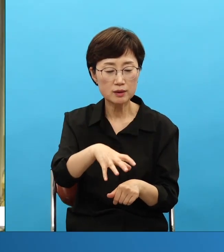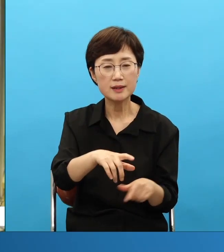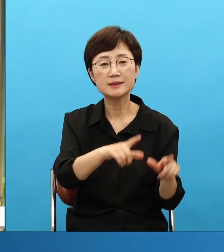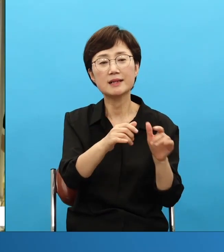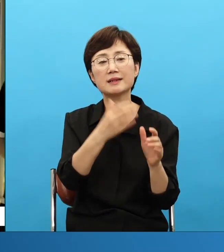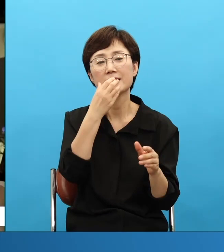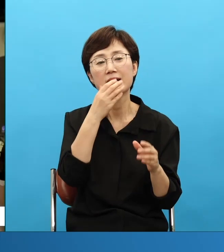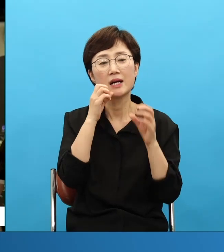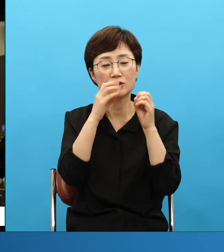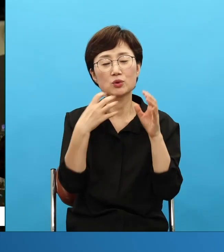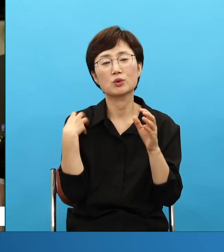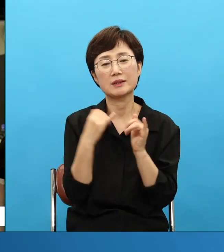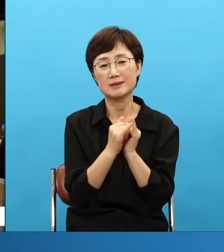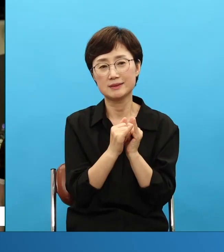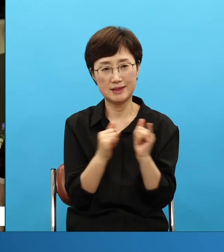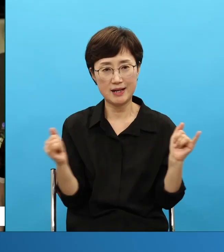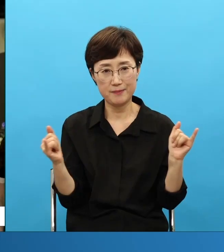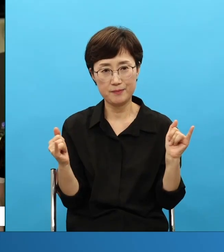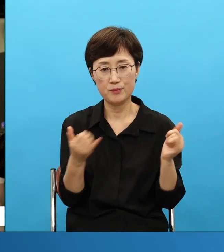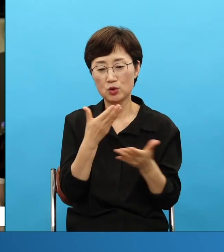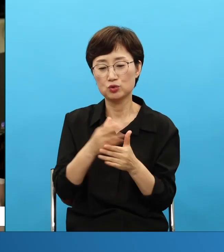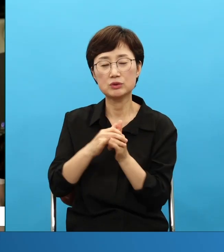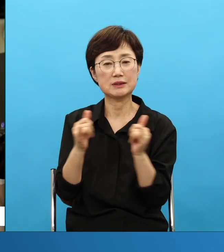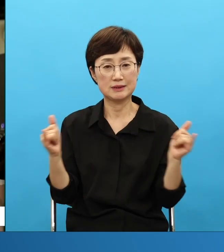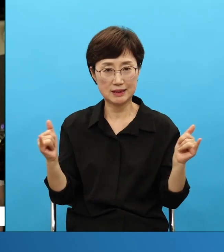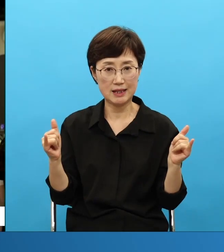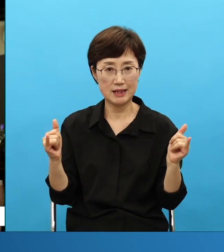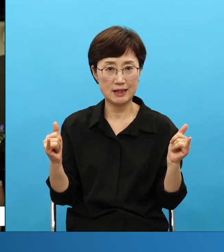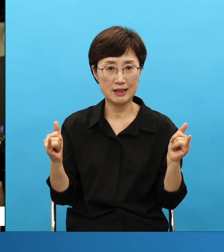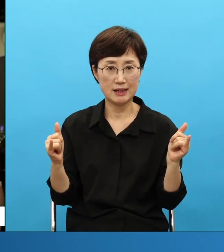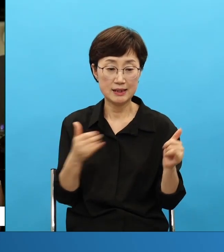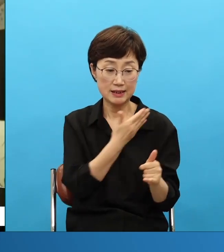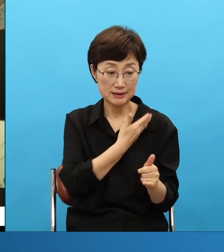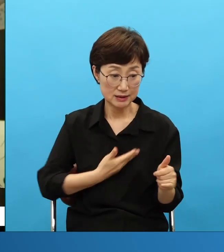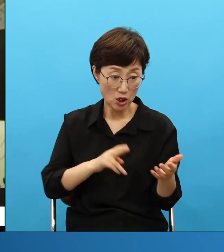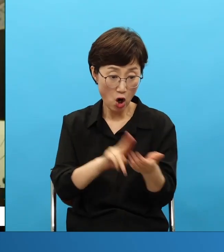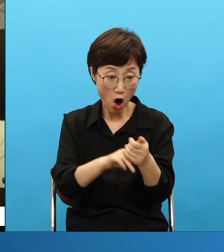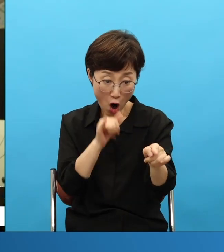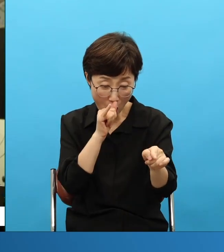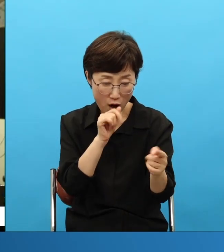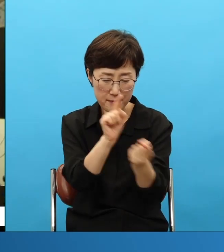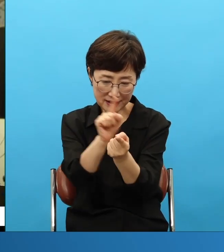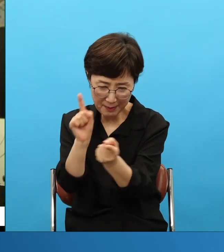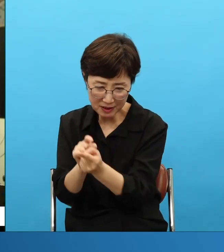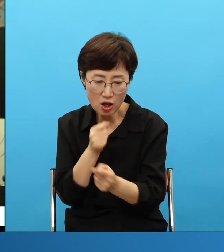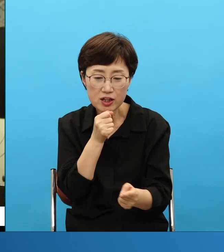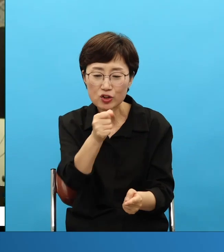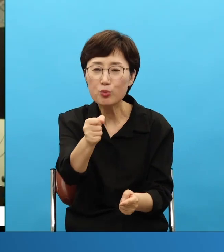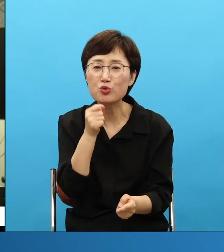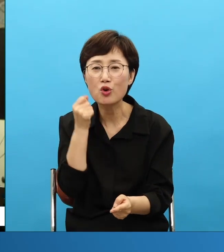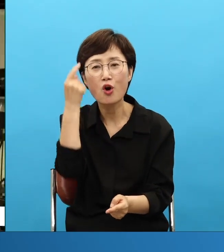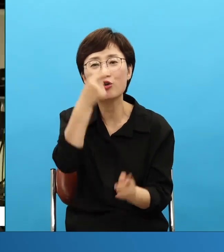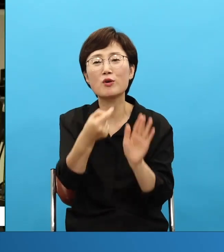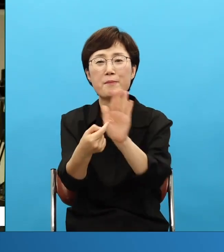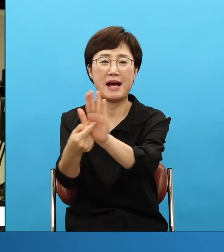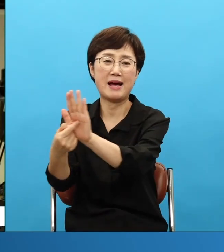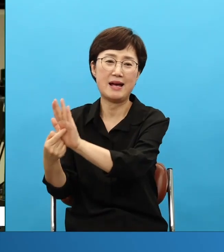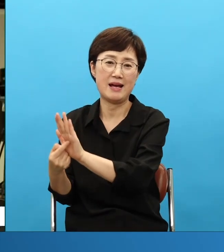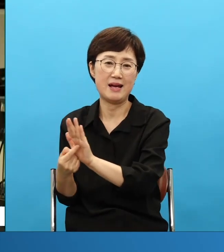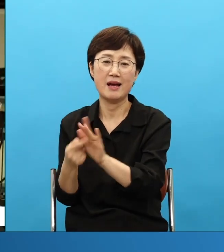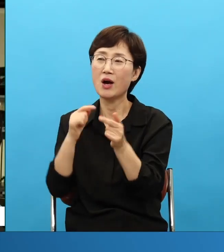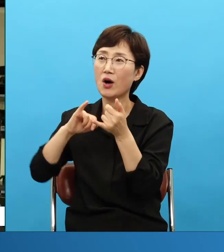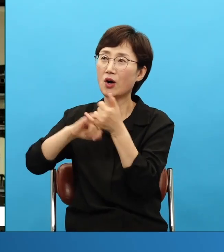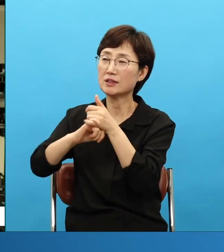중직자, 영산업인 등 홍콩 아시아의 숨은 제자들과 인터뷰하며 하나님께서 현장에 역사하신 언약